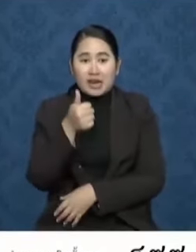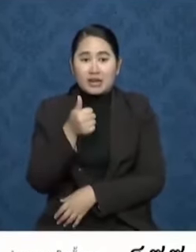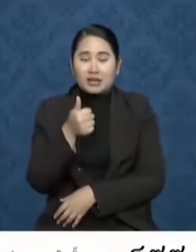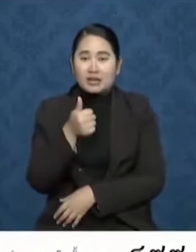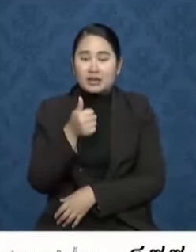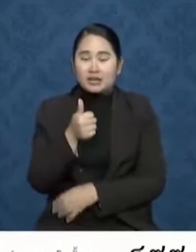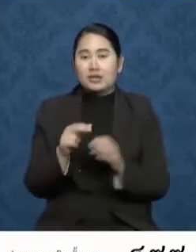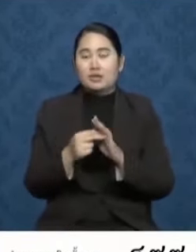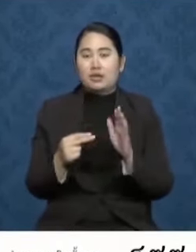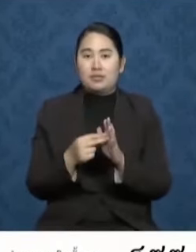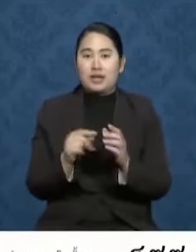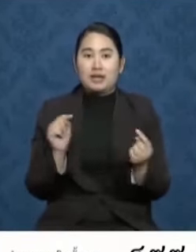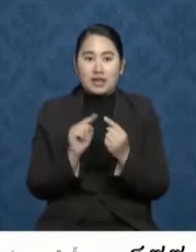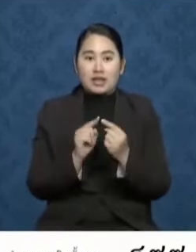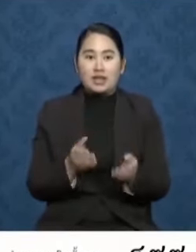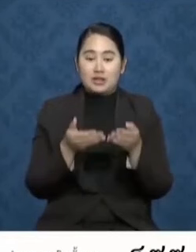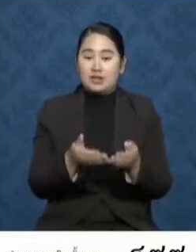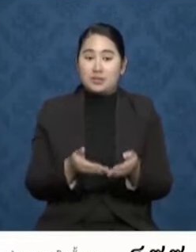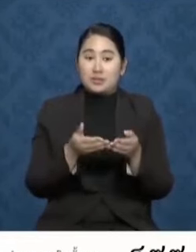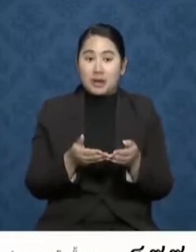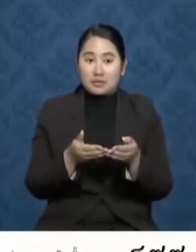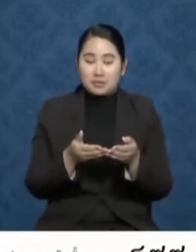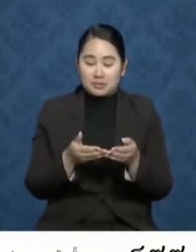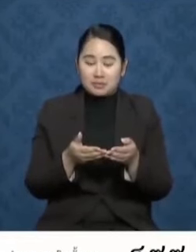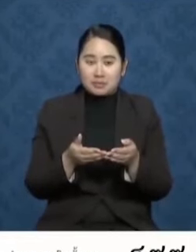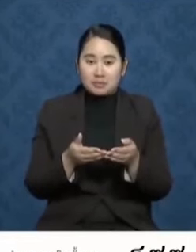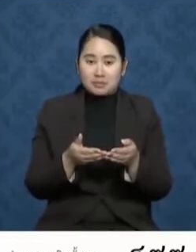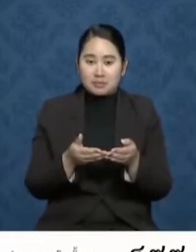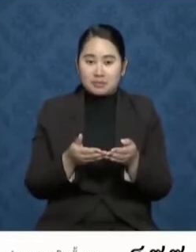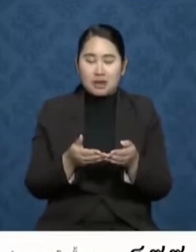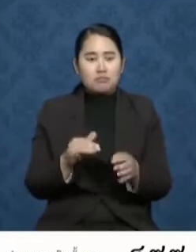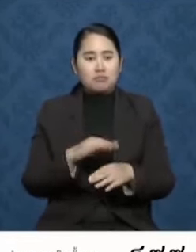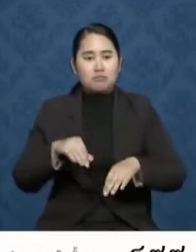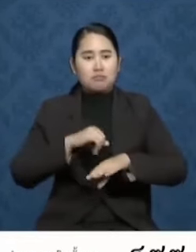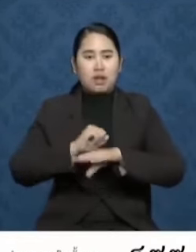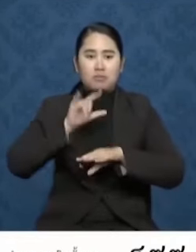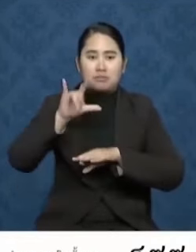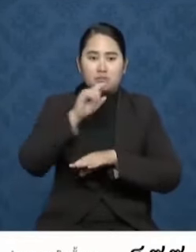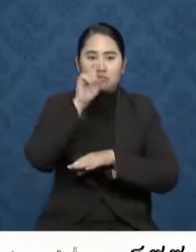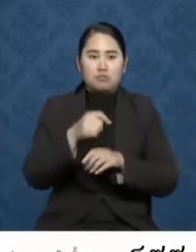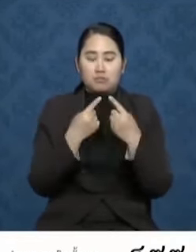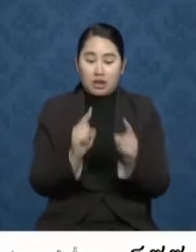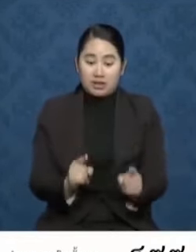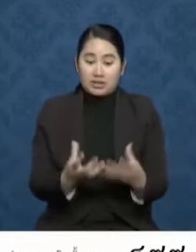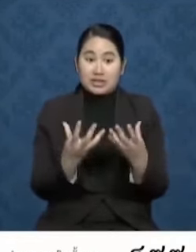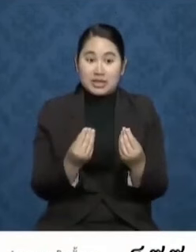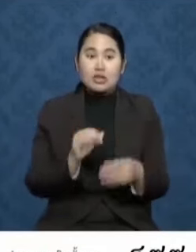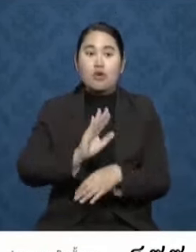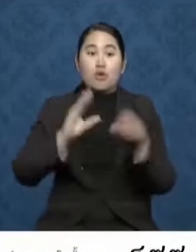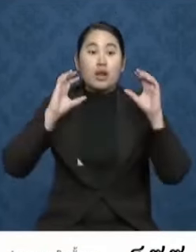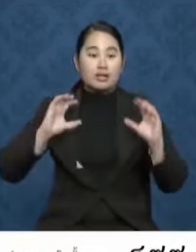อู่ตะเภานะครับไม่ใช่หนูตะเภาที่จะมาเป็นของเร่งของทดลองให้กับกองทัพเรือแล้วที่ราชพัสดุเป็นของแผ่น